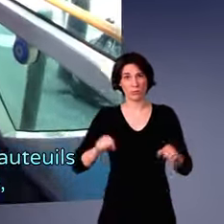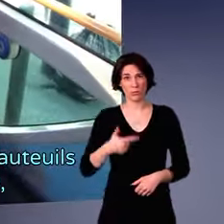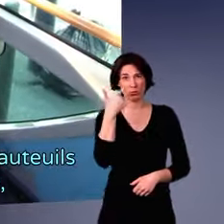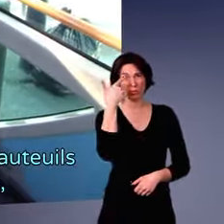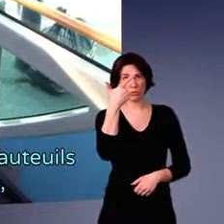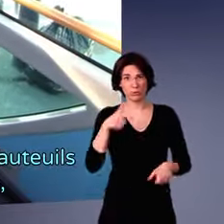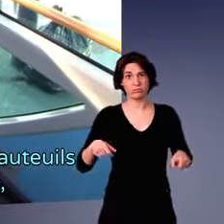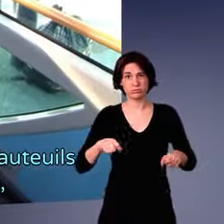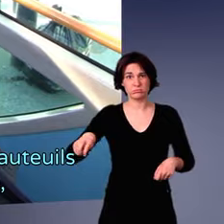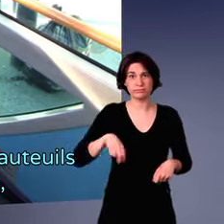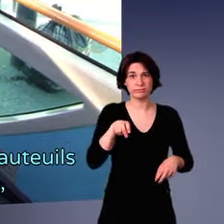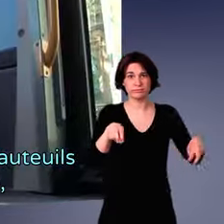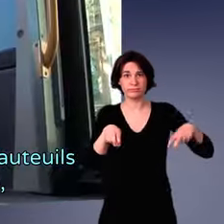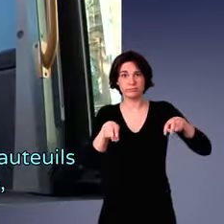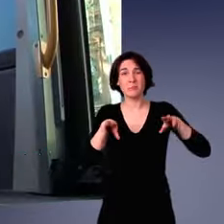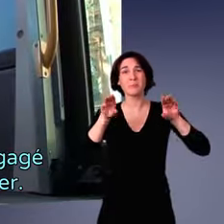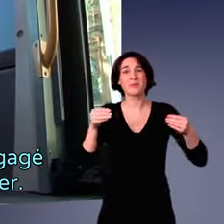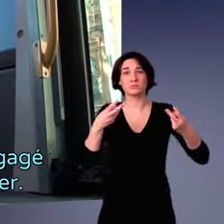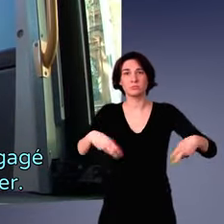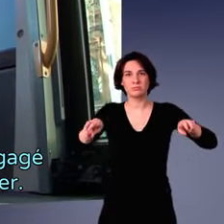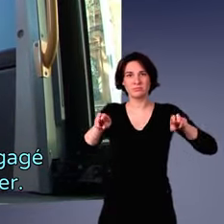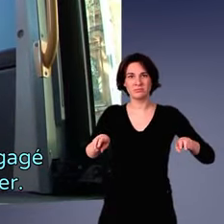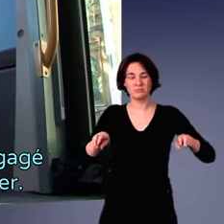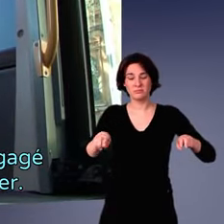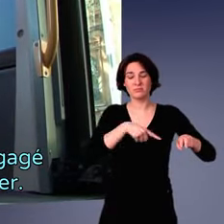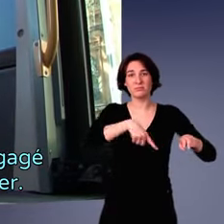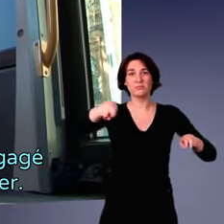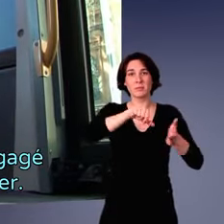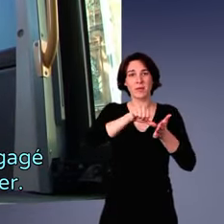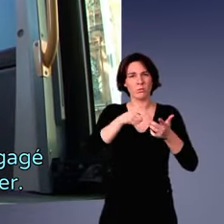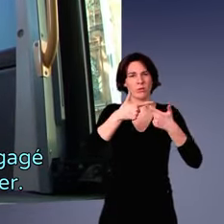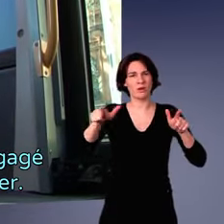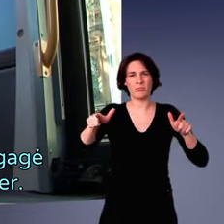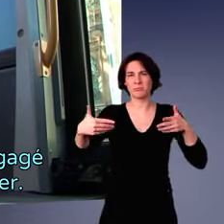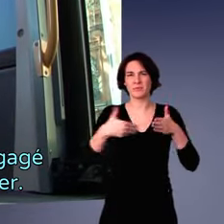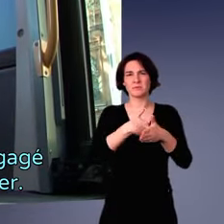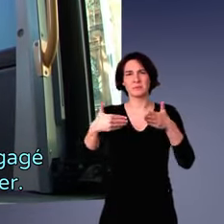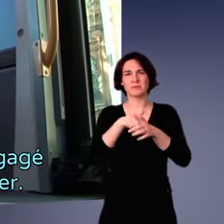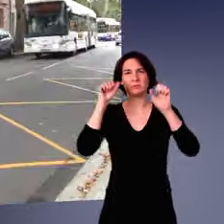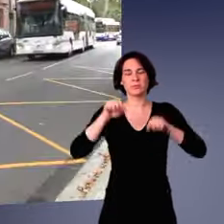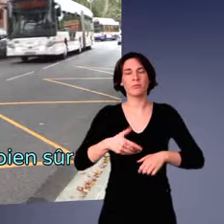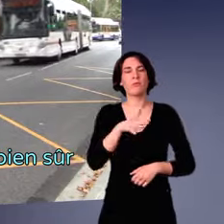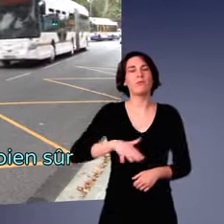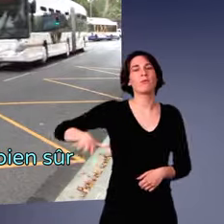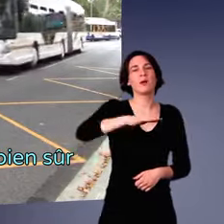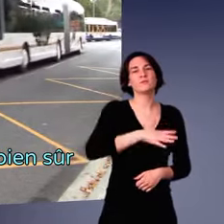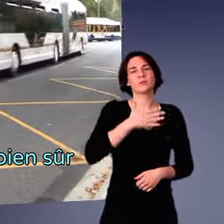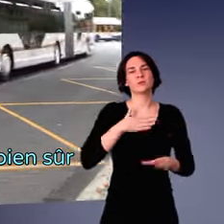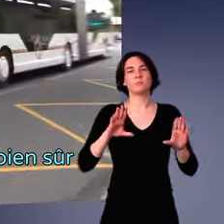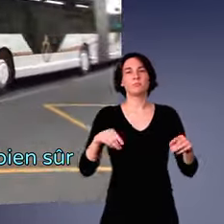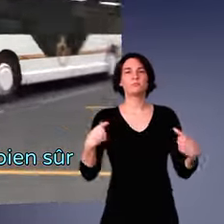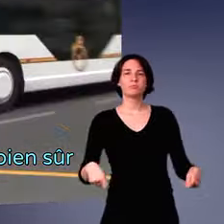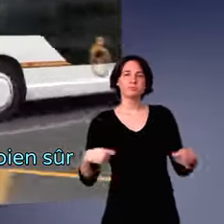d'accueillir deux fauteuils dans le même véhicule avec un espace central dégagé qui permet de manœuvrer tous les usagés